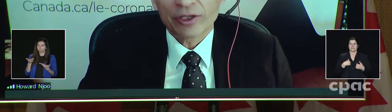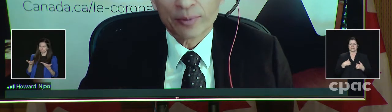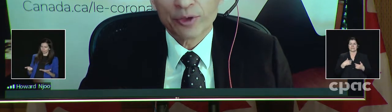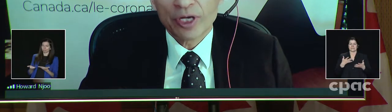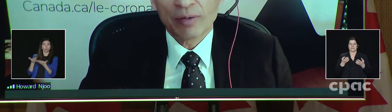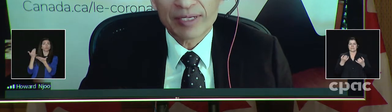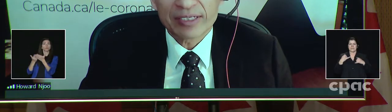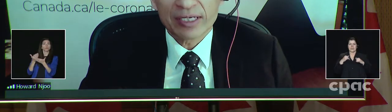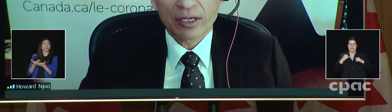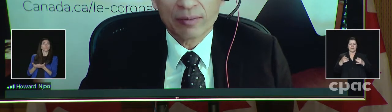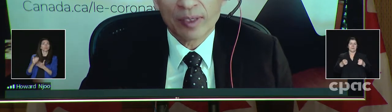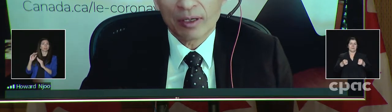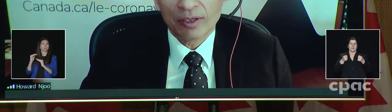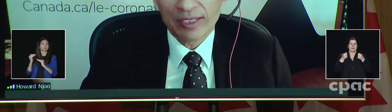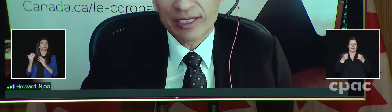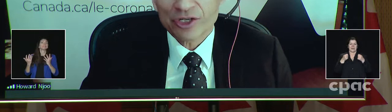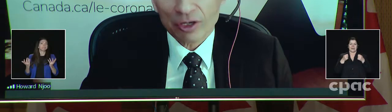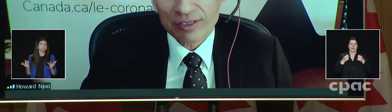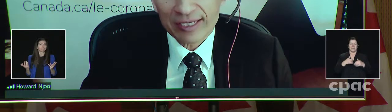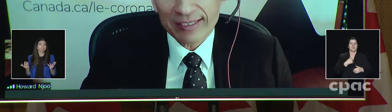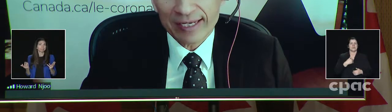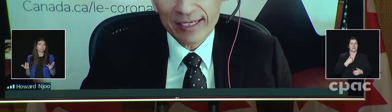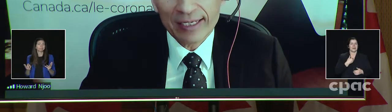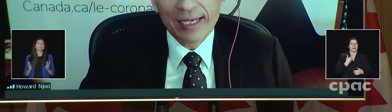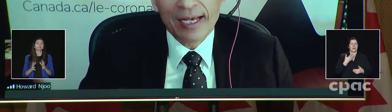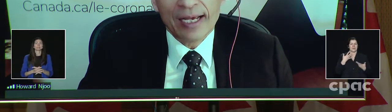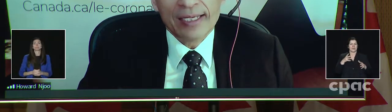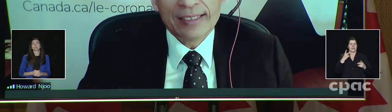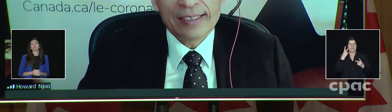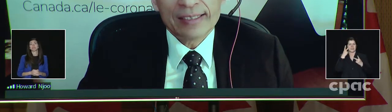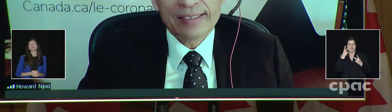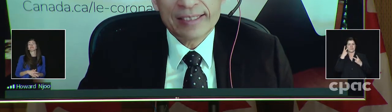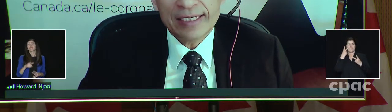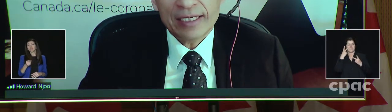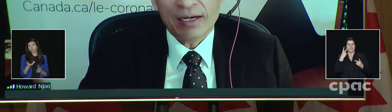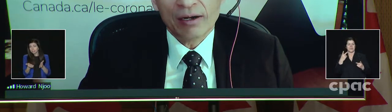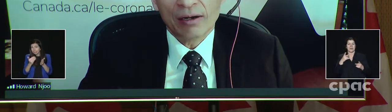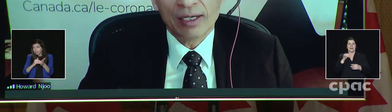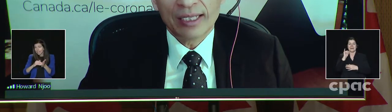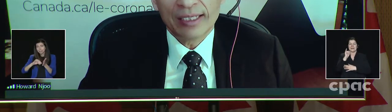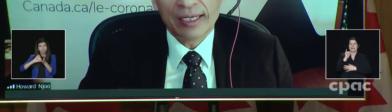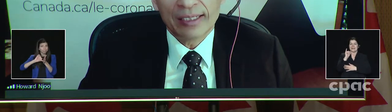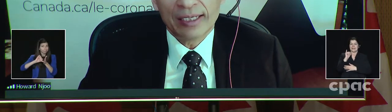continuer à être prudent parce que, comme on a déjà constaté, si